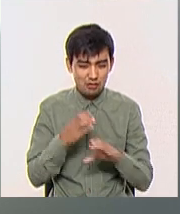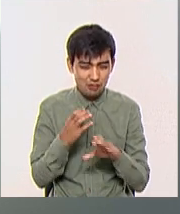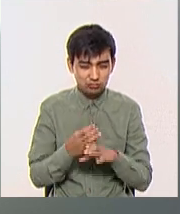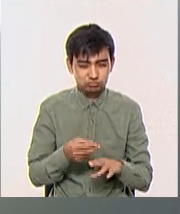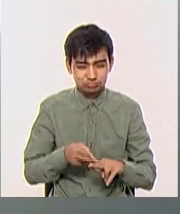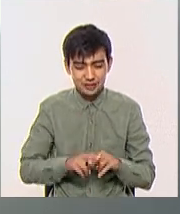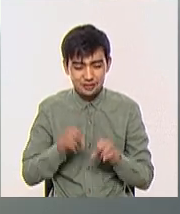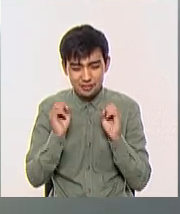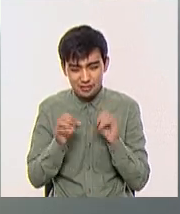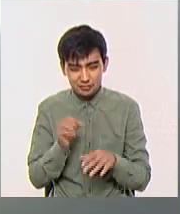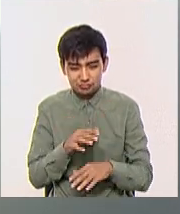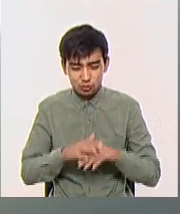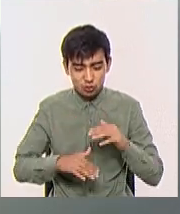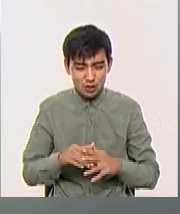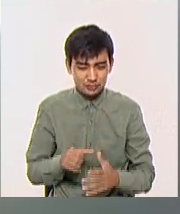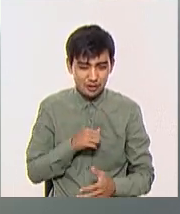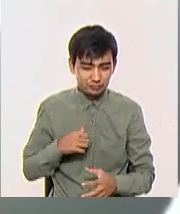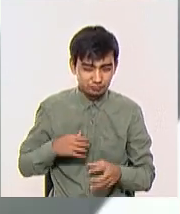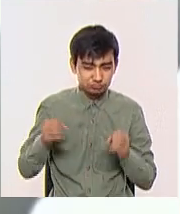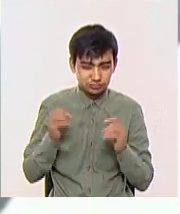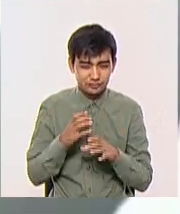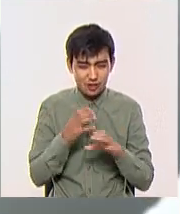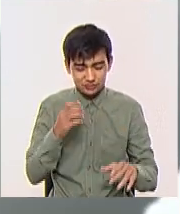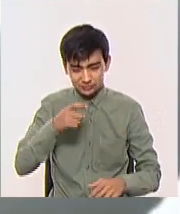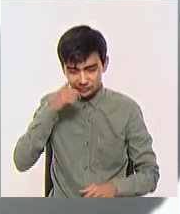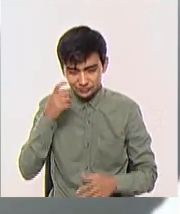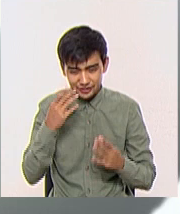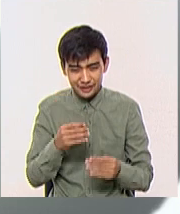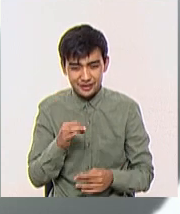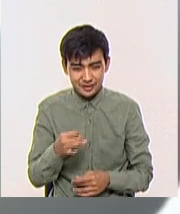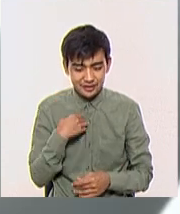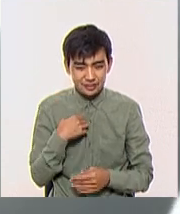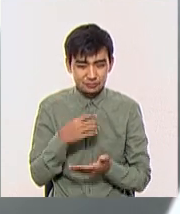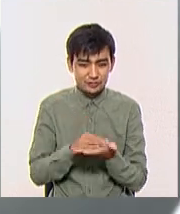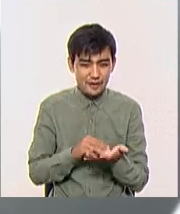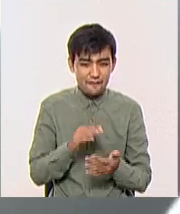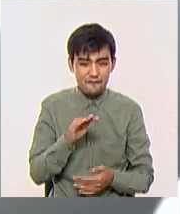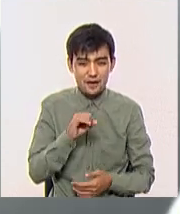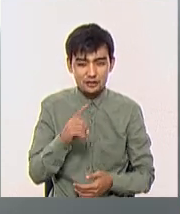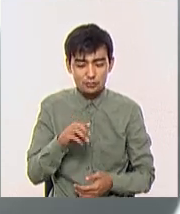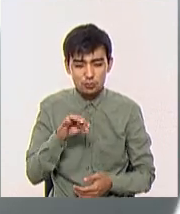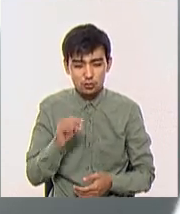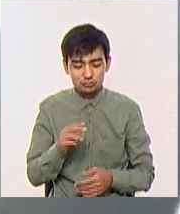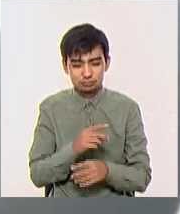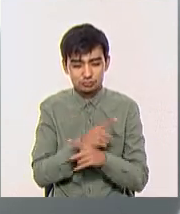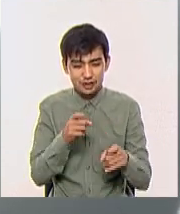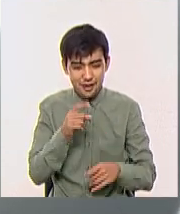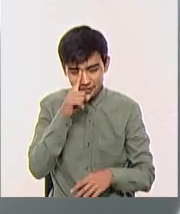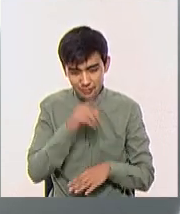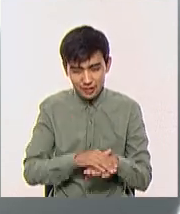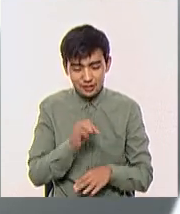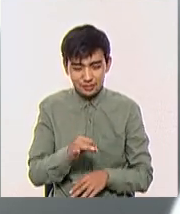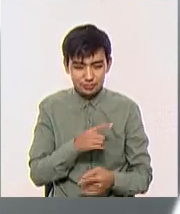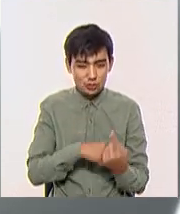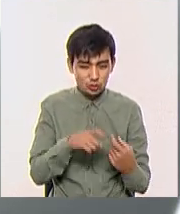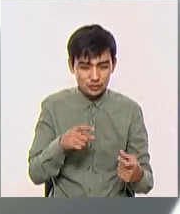Вначале волонтеры грузили сено в вагоны руками, в такую жару. Потом я сделал публикации в Фейсбуке, обратился в Акимат, к местным предпринимателям.